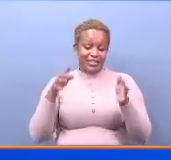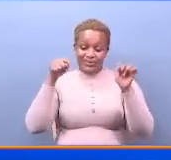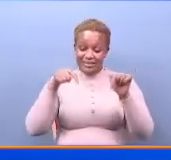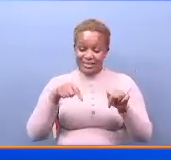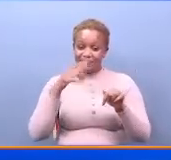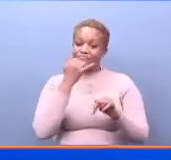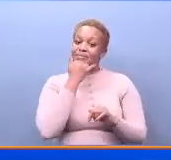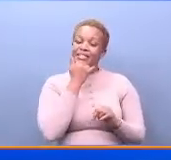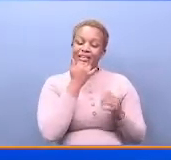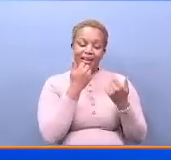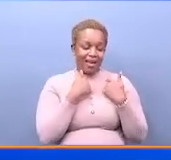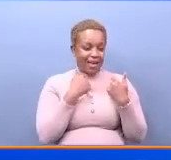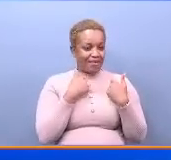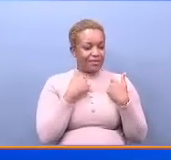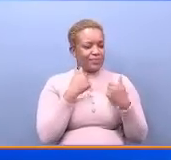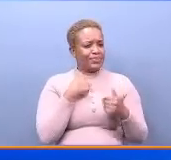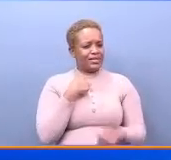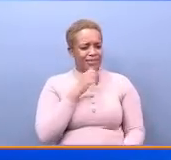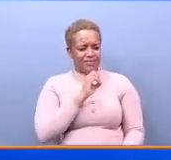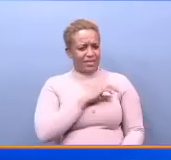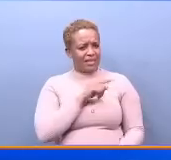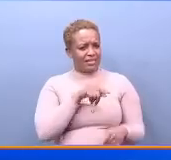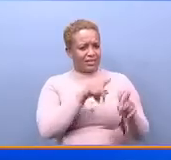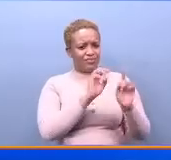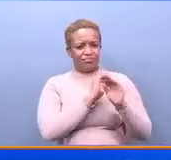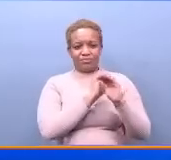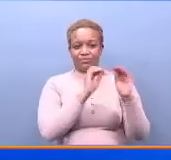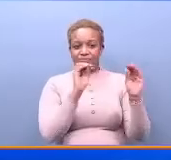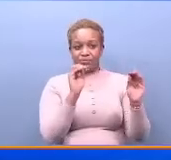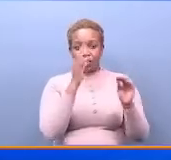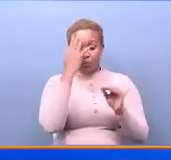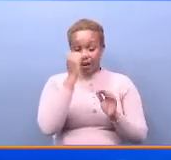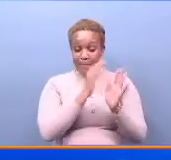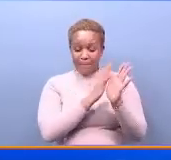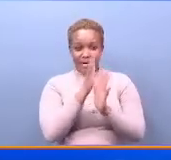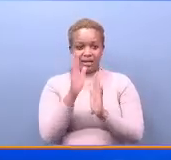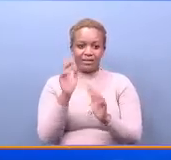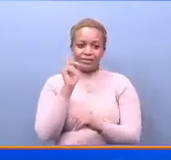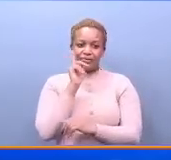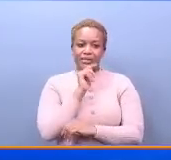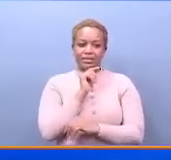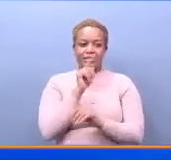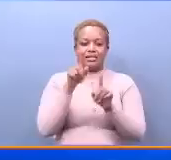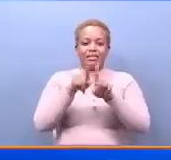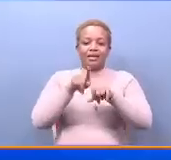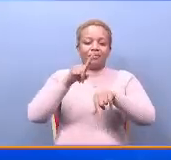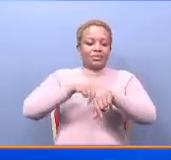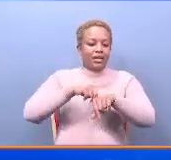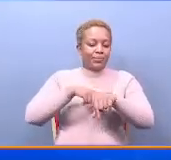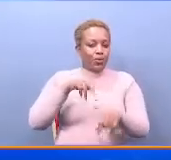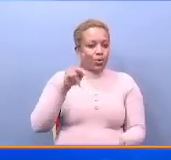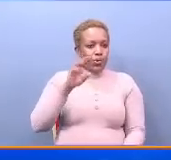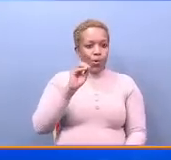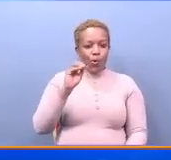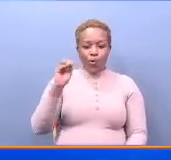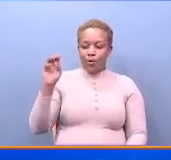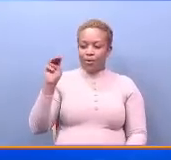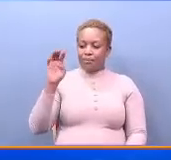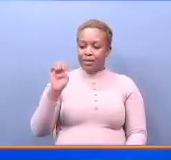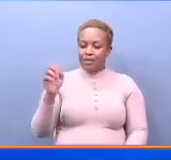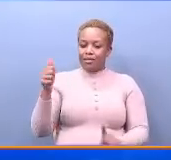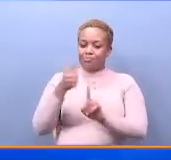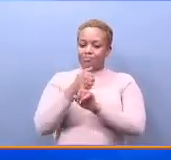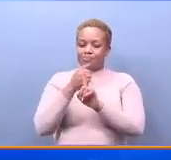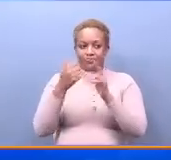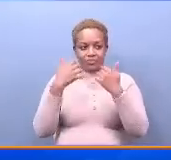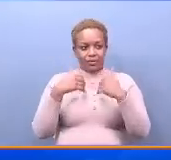yako nayo. Na mimi sikumuogopa yeye. Kwa sababu kama alikuwa amepangiwa, the same day Martha Koome ameniattack, the same day Nurdin